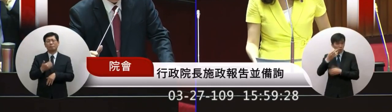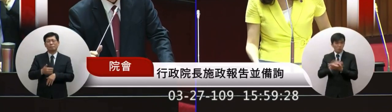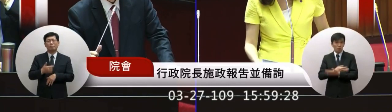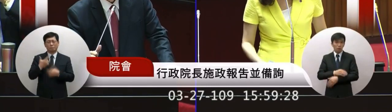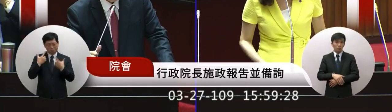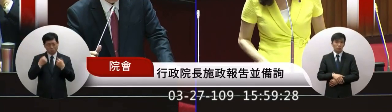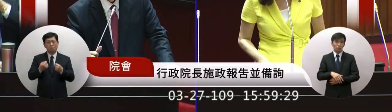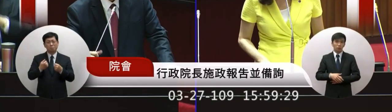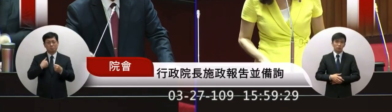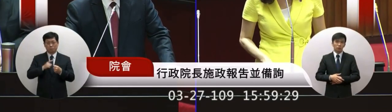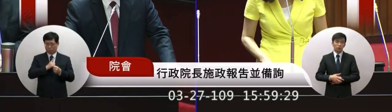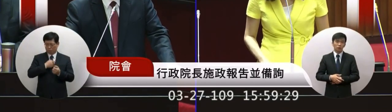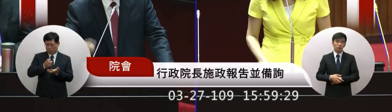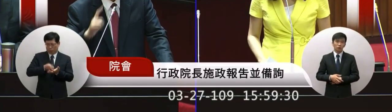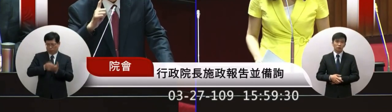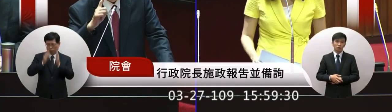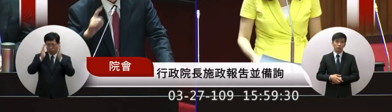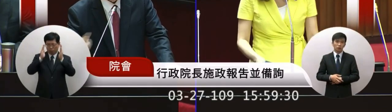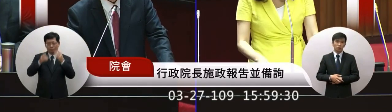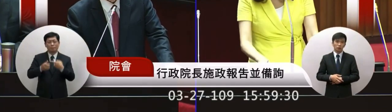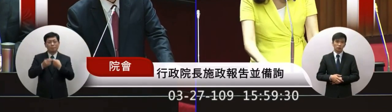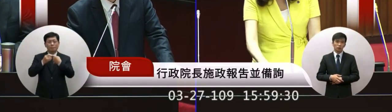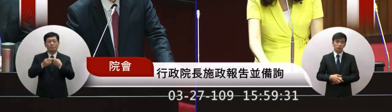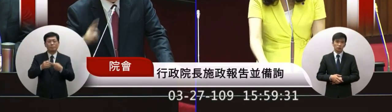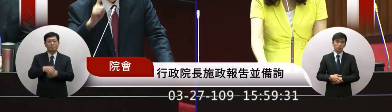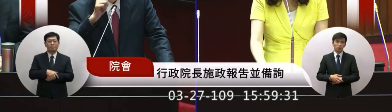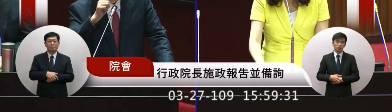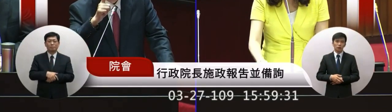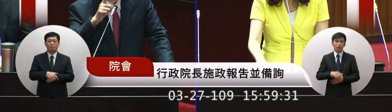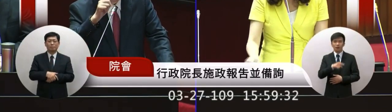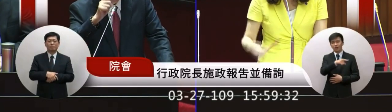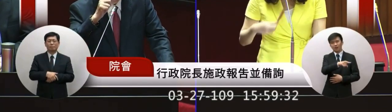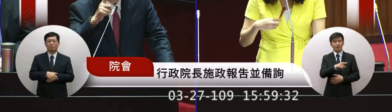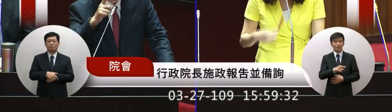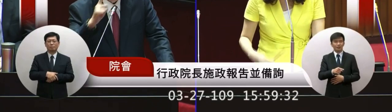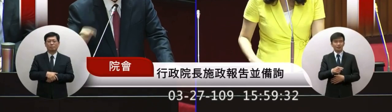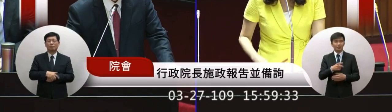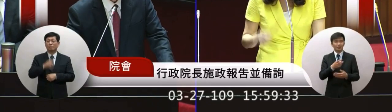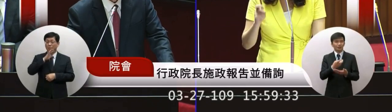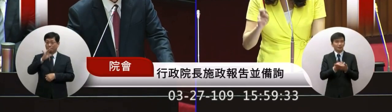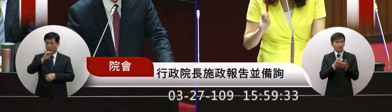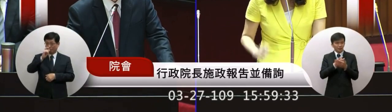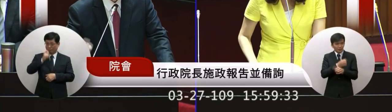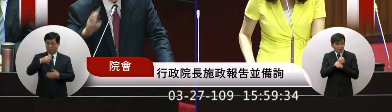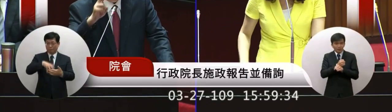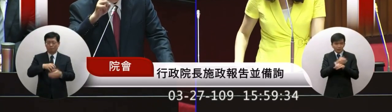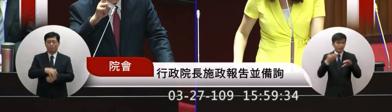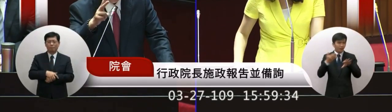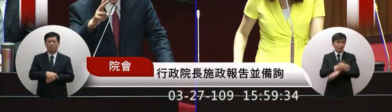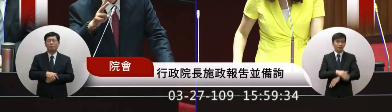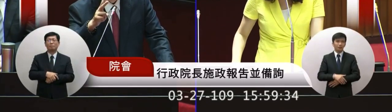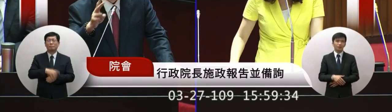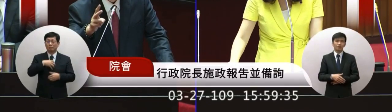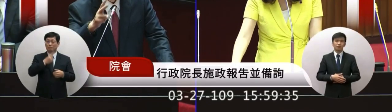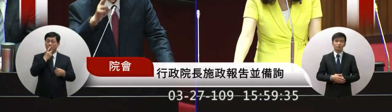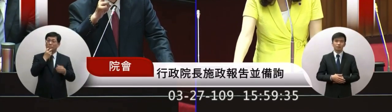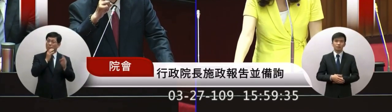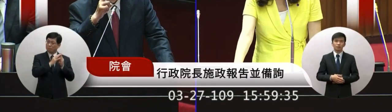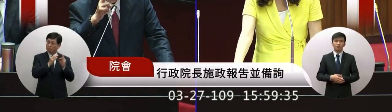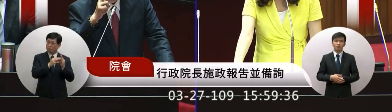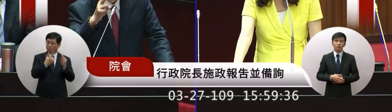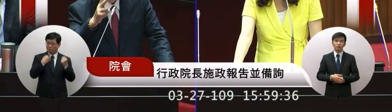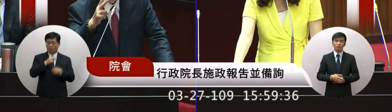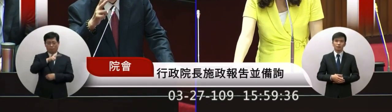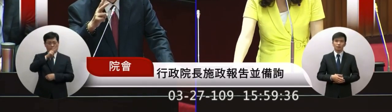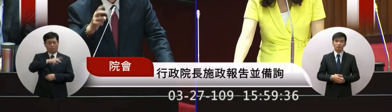们是会使讲很谨慎啦，吼，第一类个等于讲， 就是太过谨慎。会不会太过谨慎？ 来央行遐